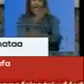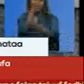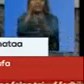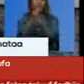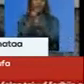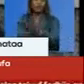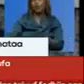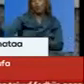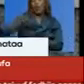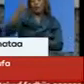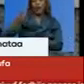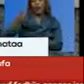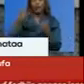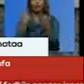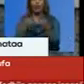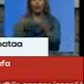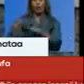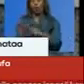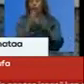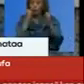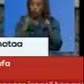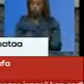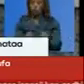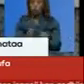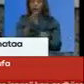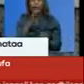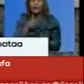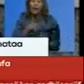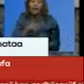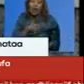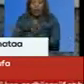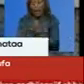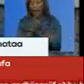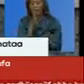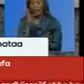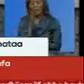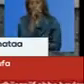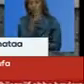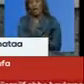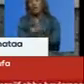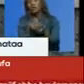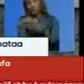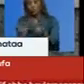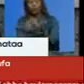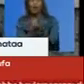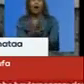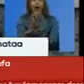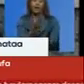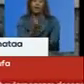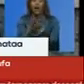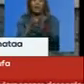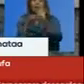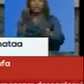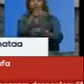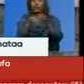እንዲረጋገጥ ዋና ተዋንያን መሆን እንዲችሉ እናታዊ አይተኬ ሚናችሁን እንድትወጡ አደራ በማለት